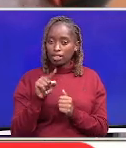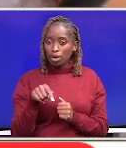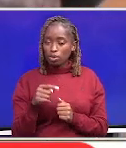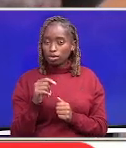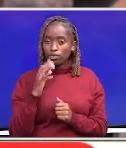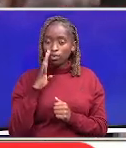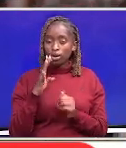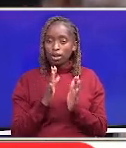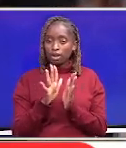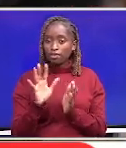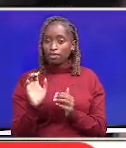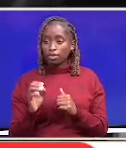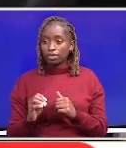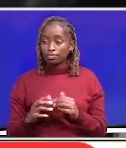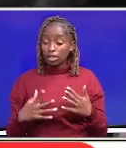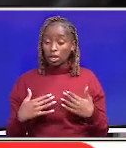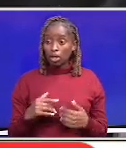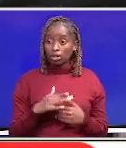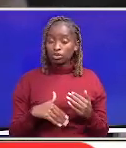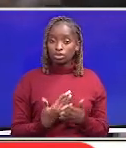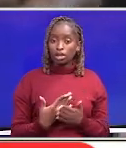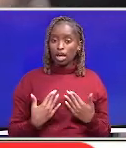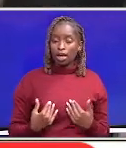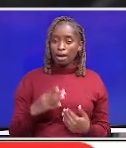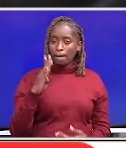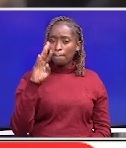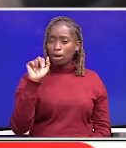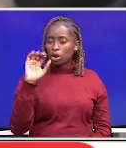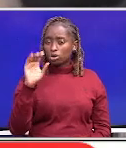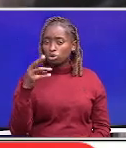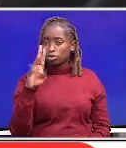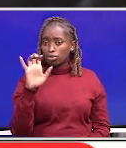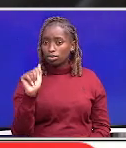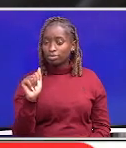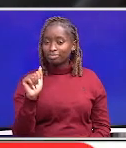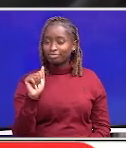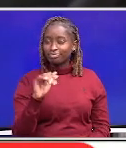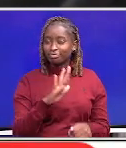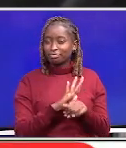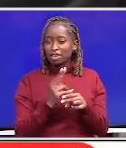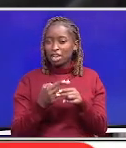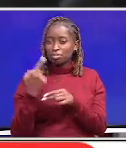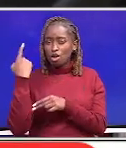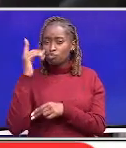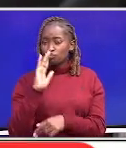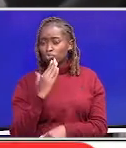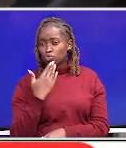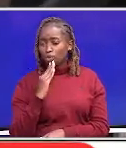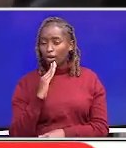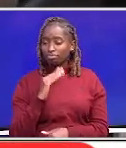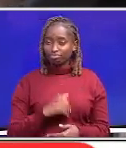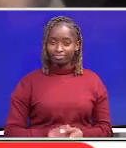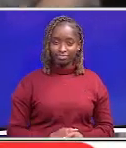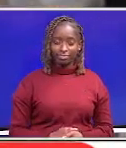1858. Tuna kile cha Bamaina, Bachuma, Basawa, Bakolongolo, Baki Kwameti,